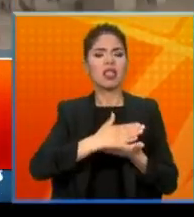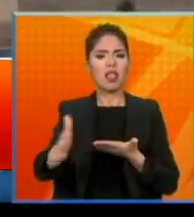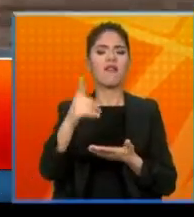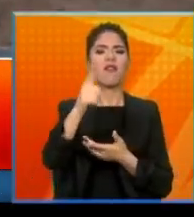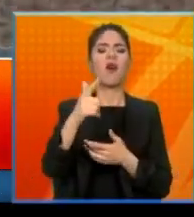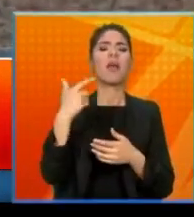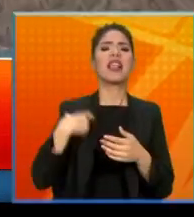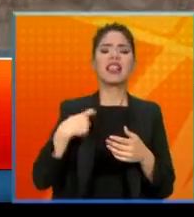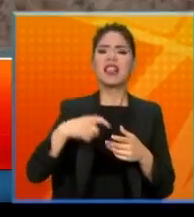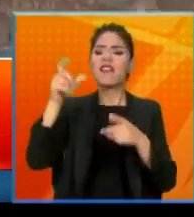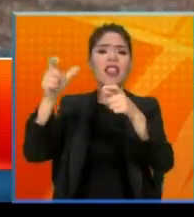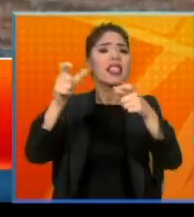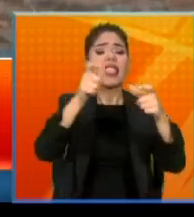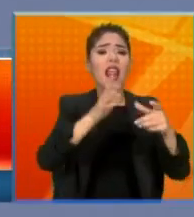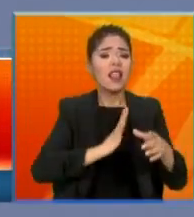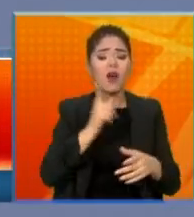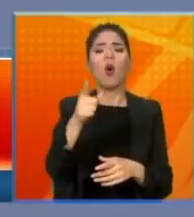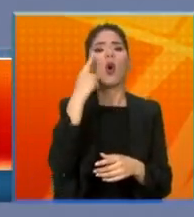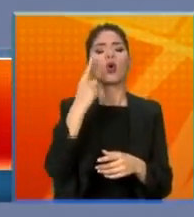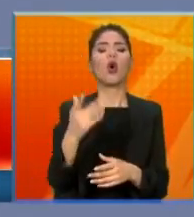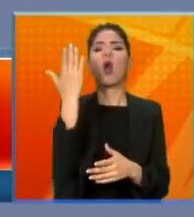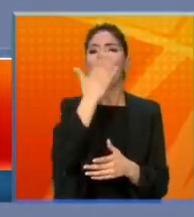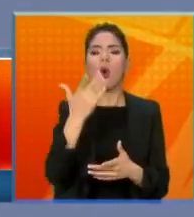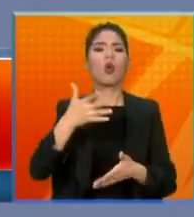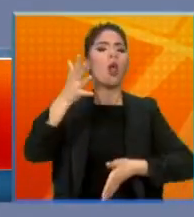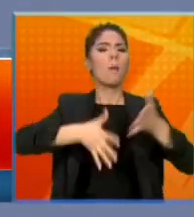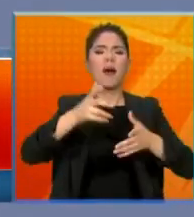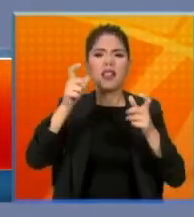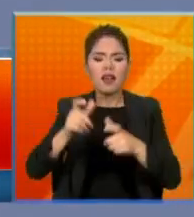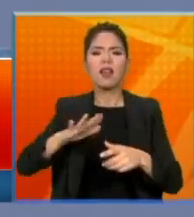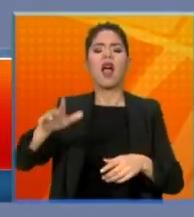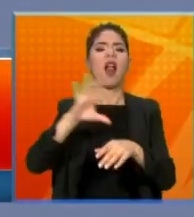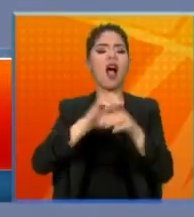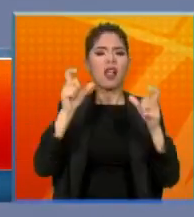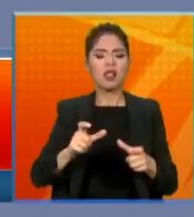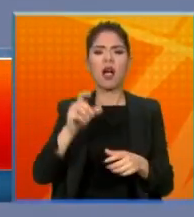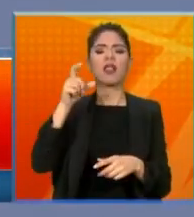genellikle sivillerin yoğun yaşadığı bölgeler, okullar, pazar yerleri ve hastaneler.